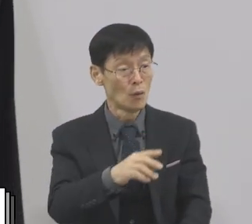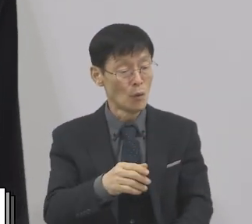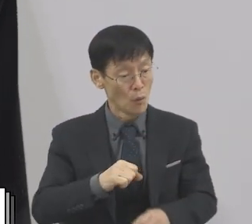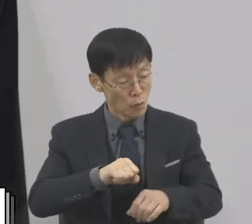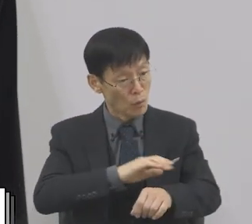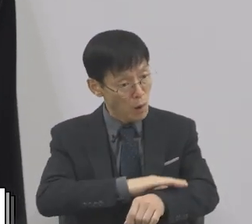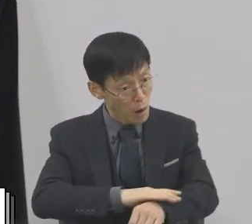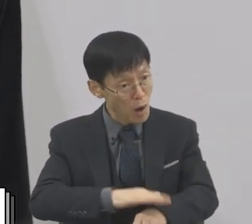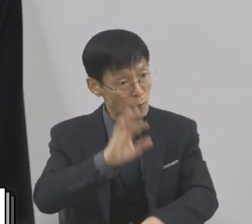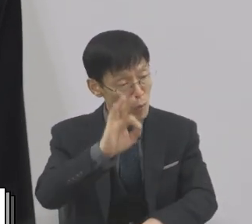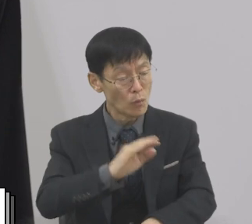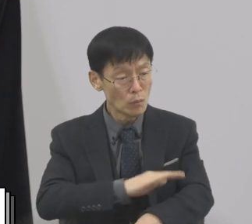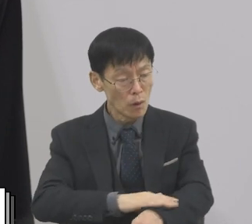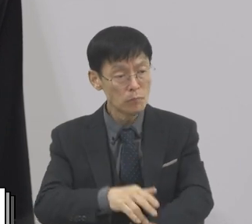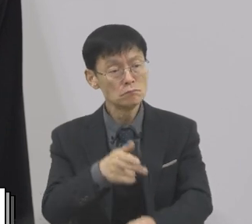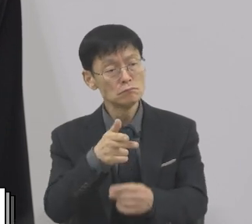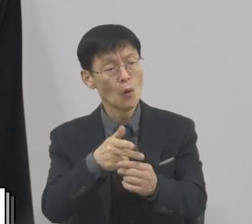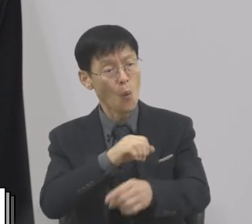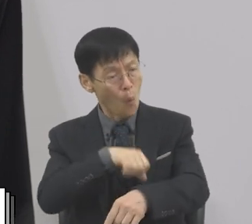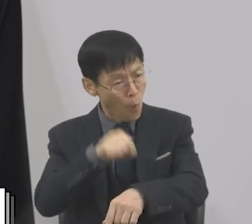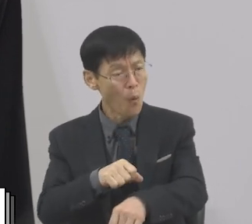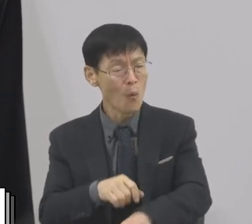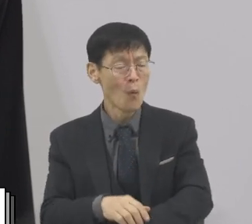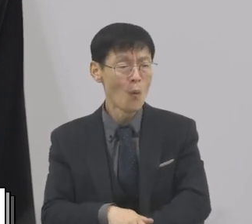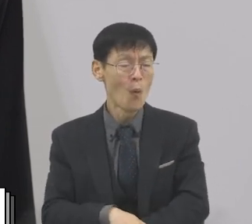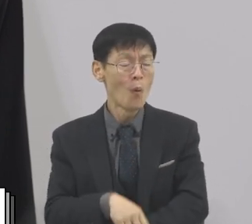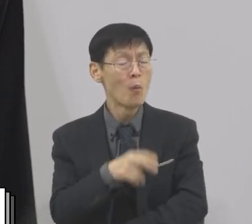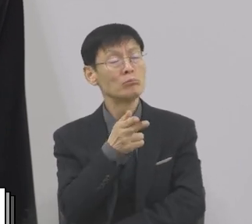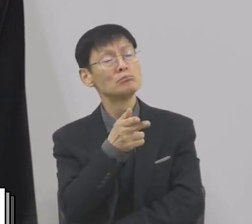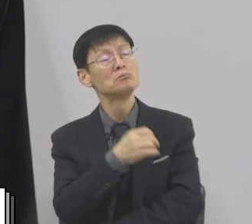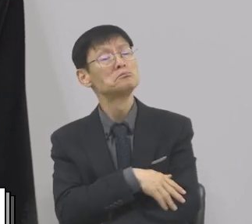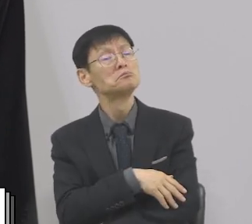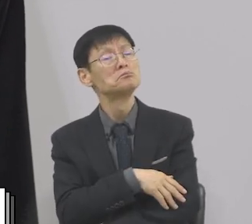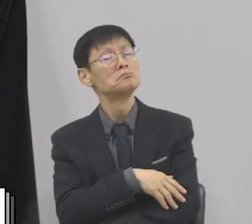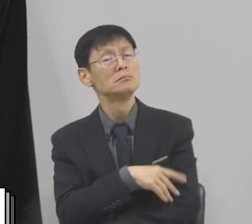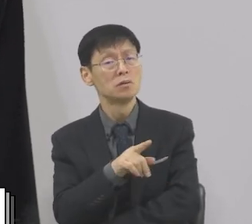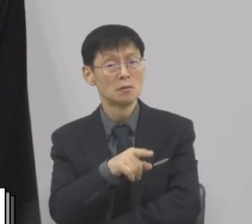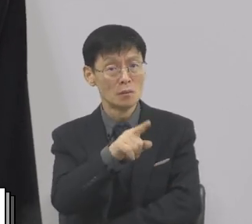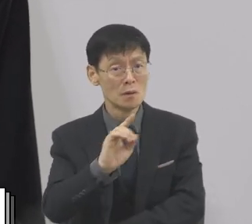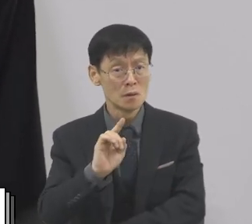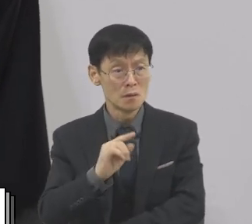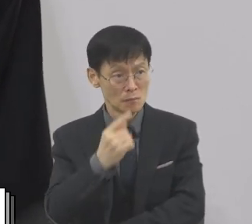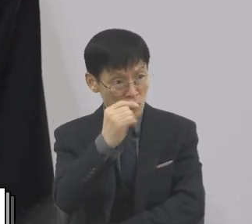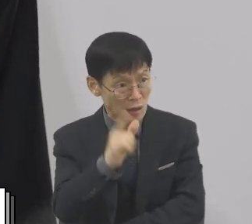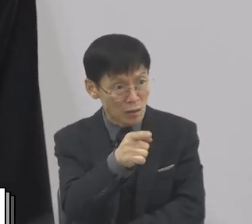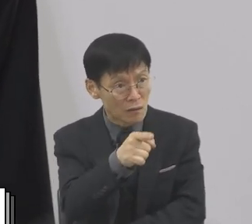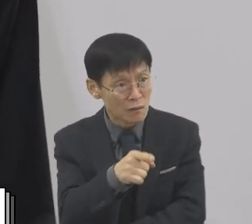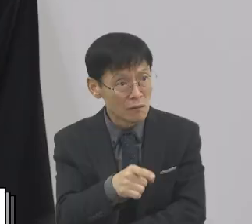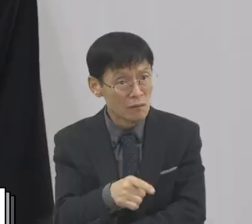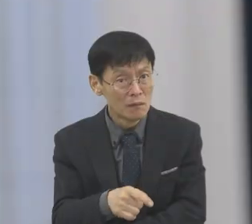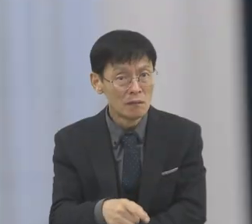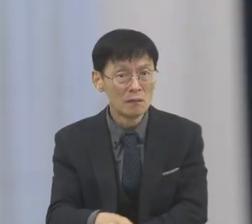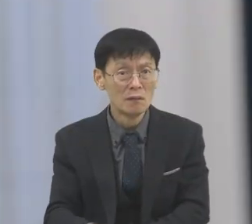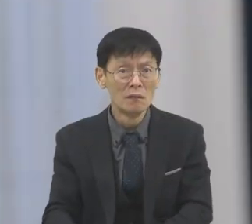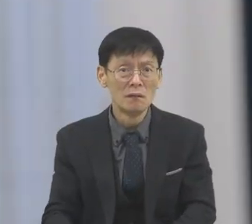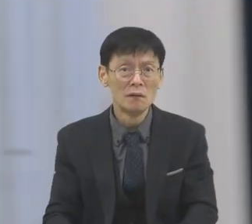나는 지희 씨가 청소하는 게 기특해 보여서 그냥 보고 있는 거예요. 지희 씨 너무 예민한 거 아니에요?